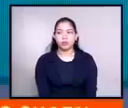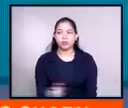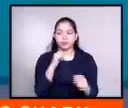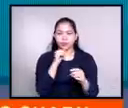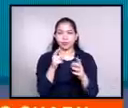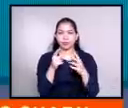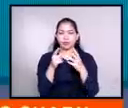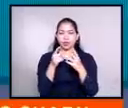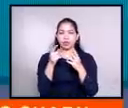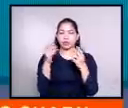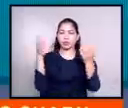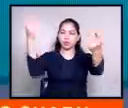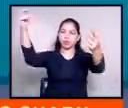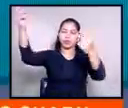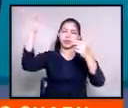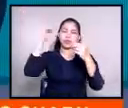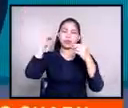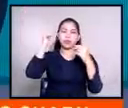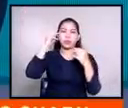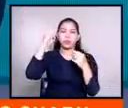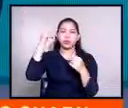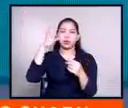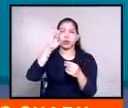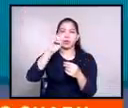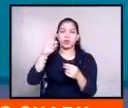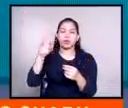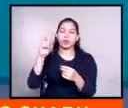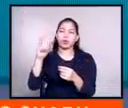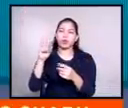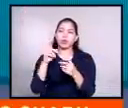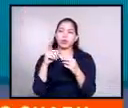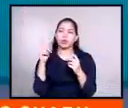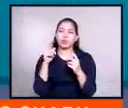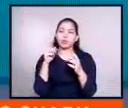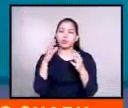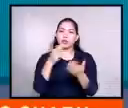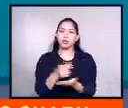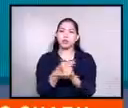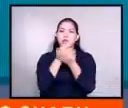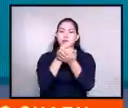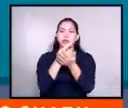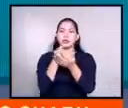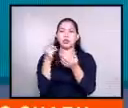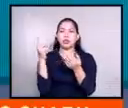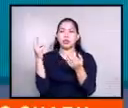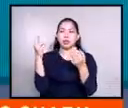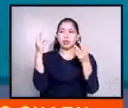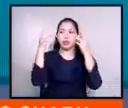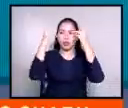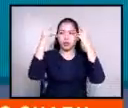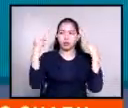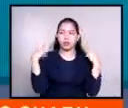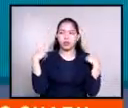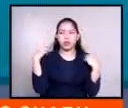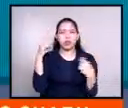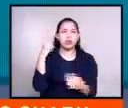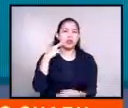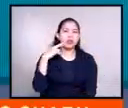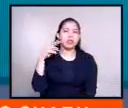Dito na po tayo sa hindi naman inapin natin kababayan, ang OFW Alert. Nagpapasaklolo po sa atin ang OFW sa Riyadh na si Ma'am Rain